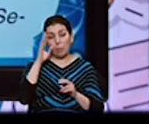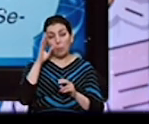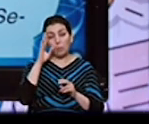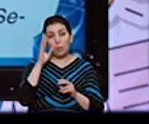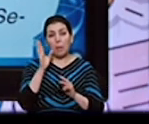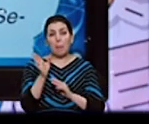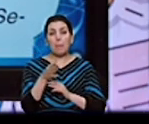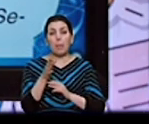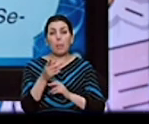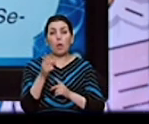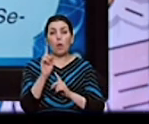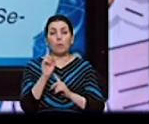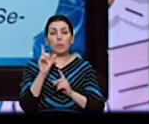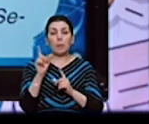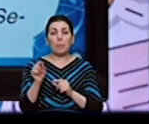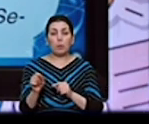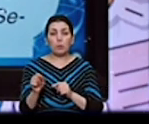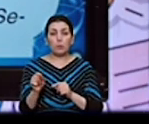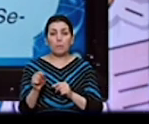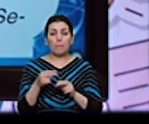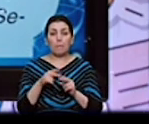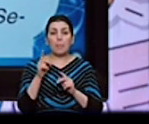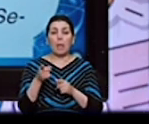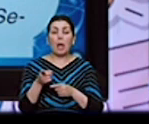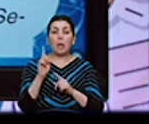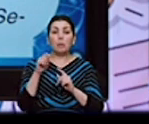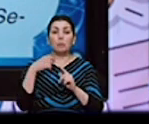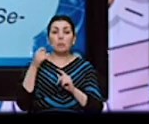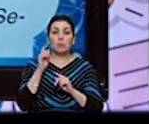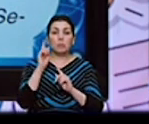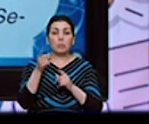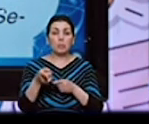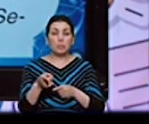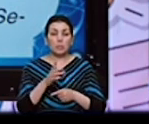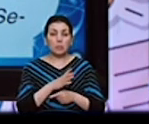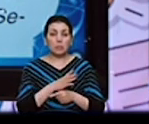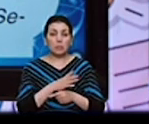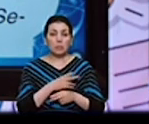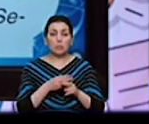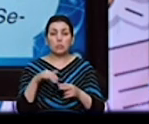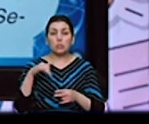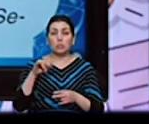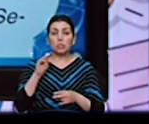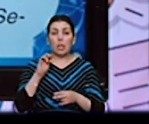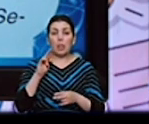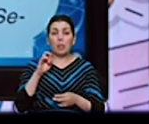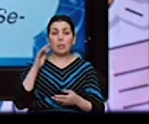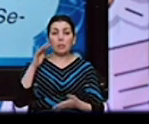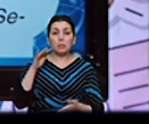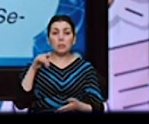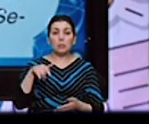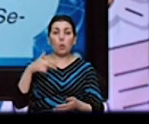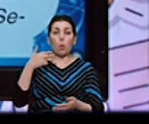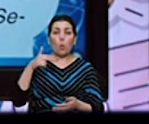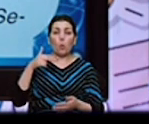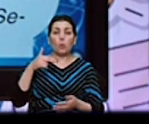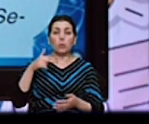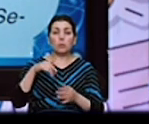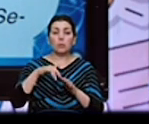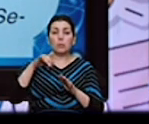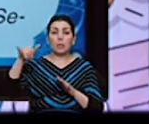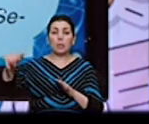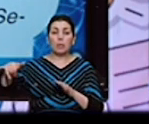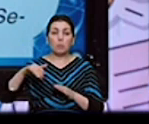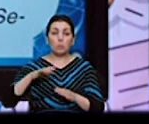bolakay baliq oviga chiqishdi. Qarmoqni suvga tashlashdi. Chilakni suvdan 30 qadam